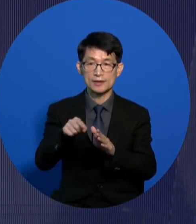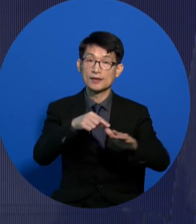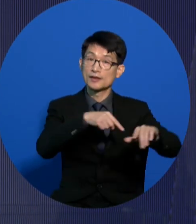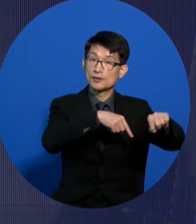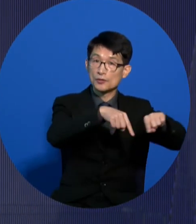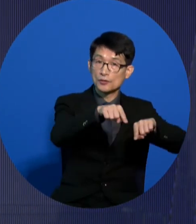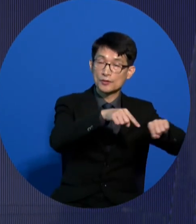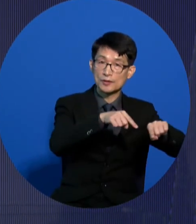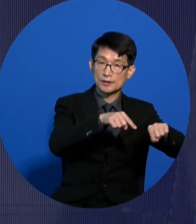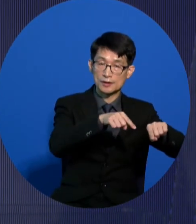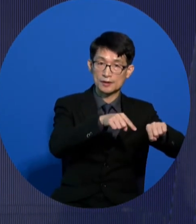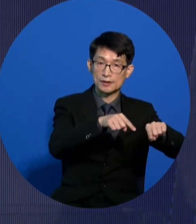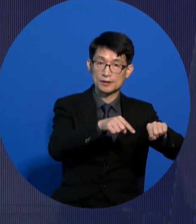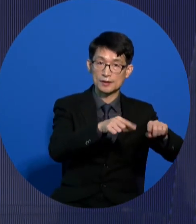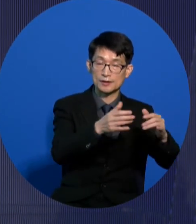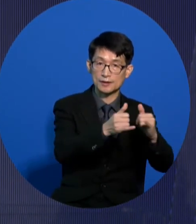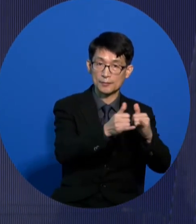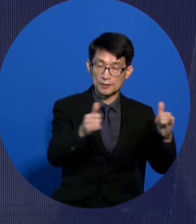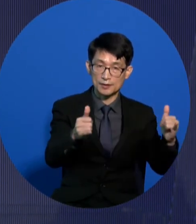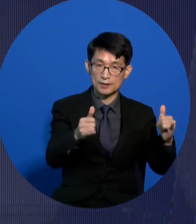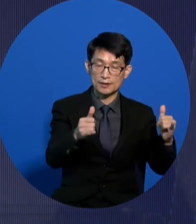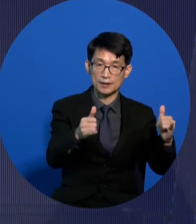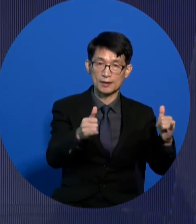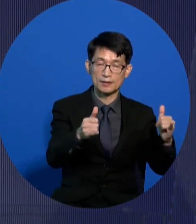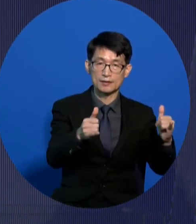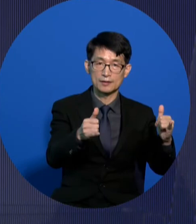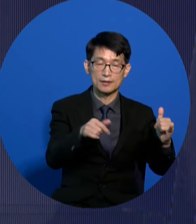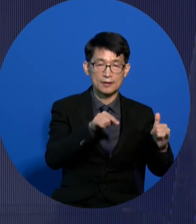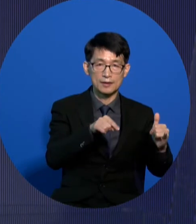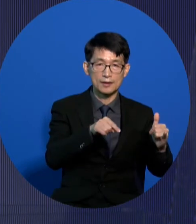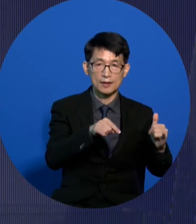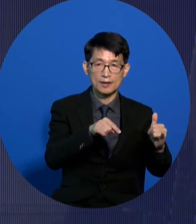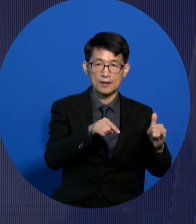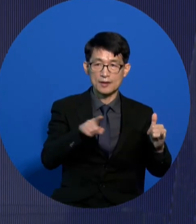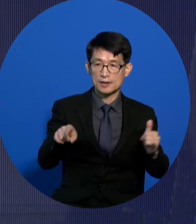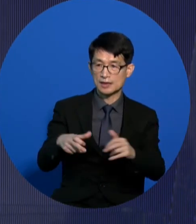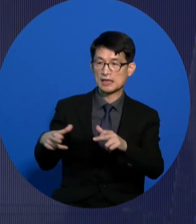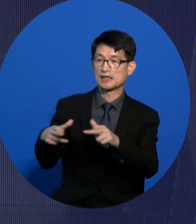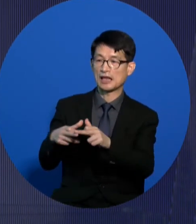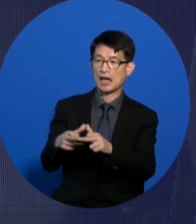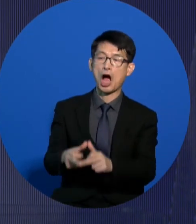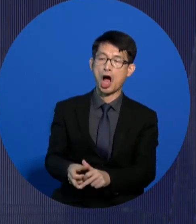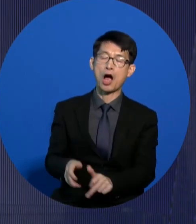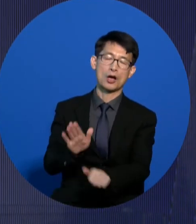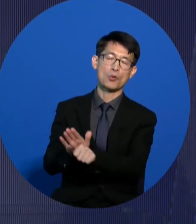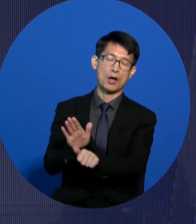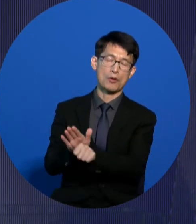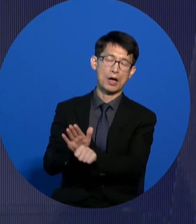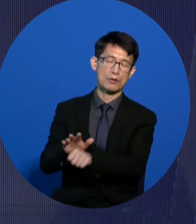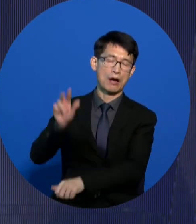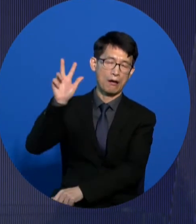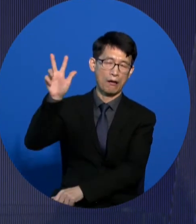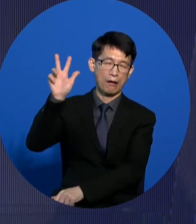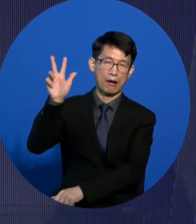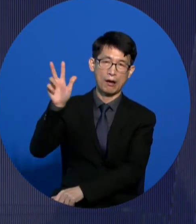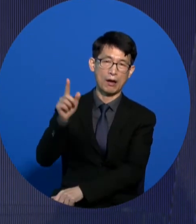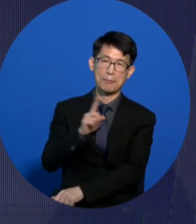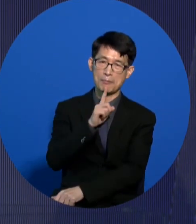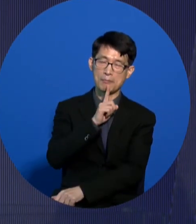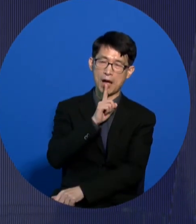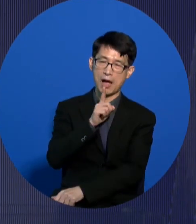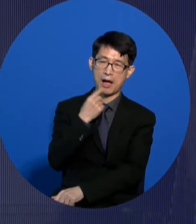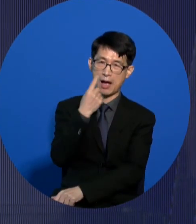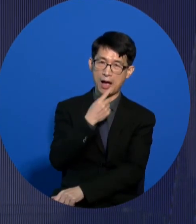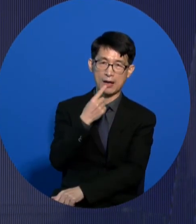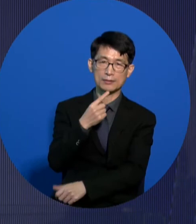정치인들은 선거 전시품으로 이렇게 만들지 말고 실질적으로 법과 제도와